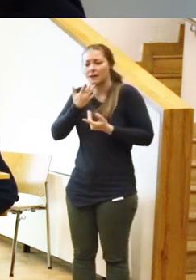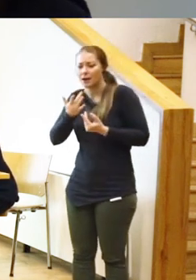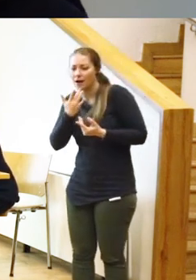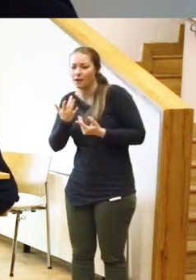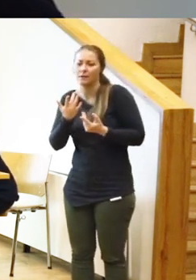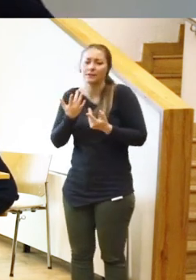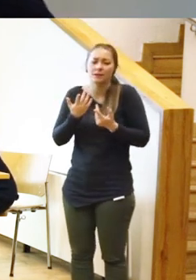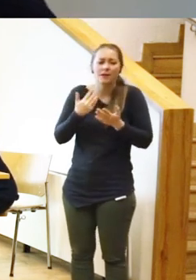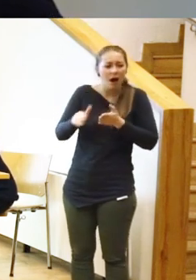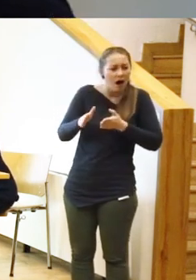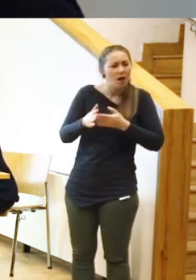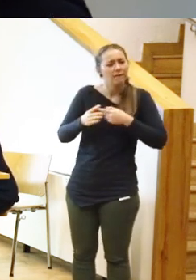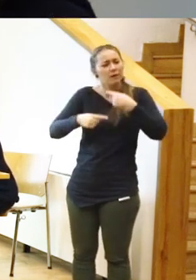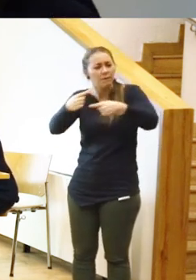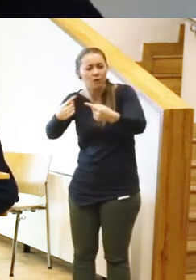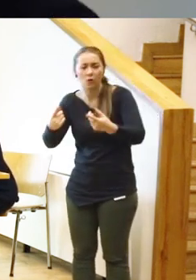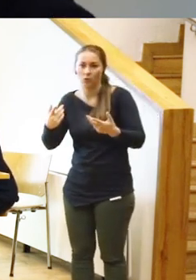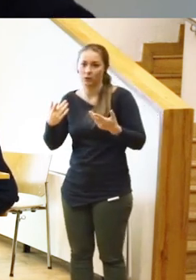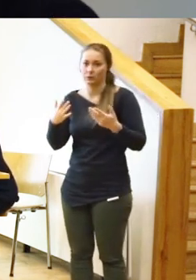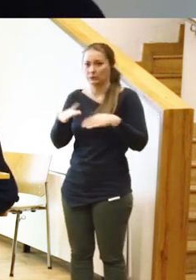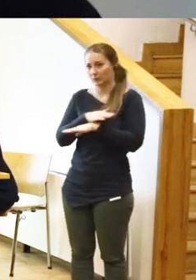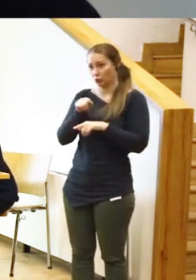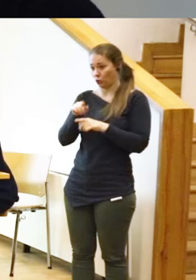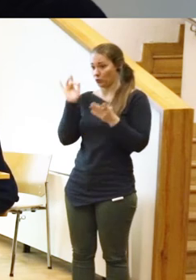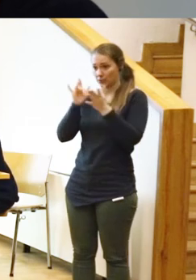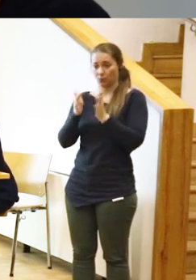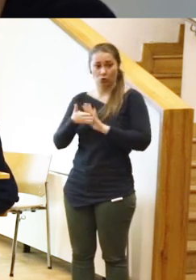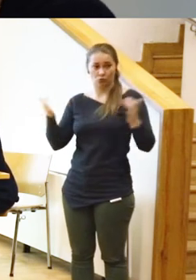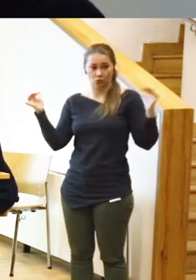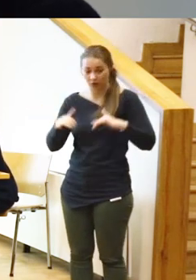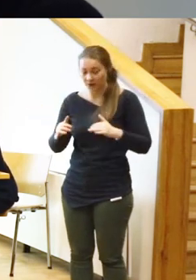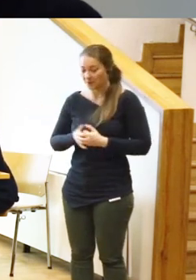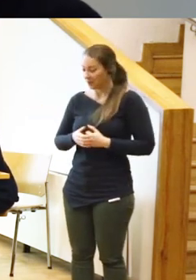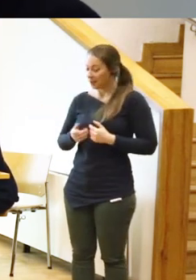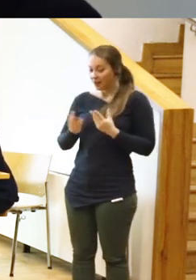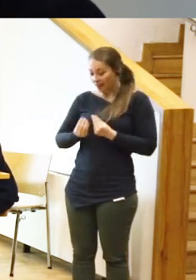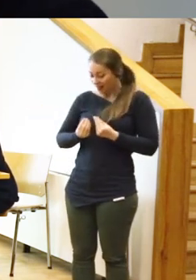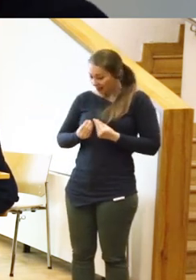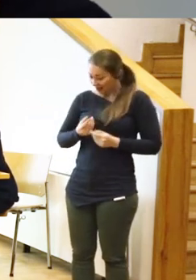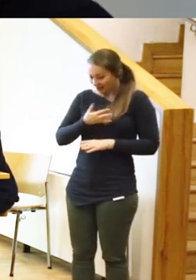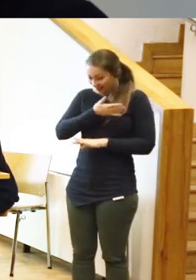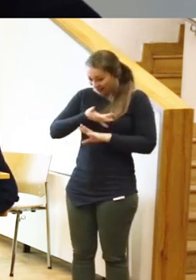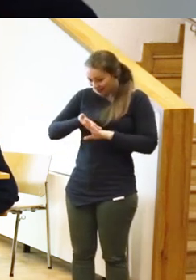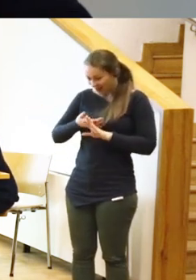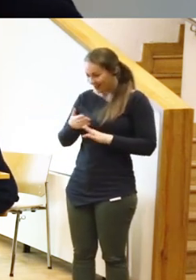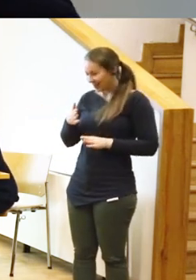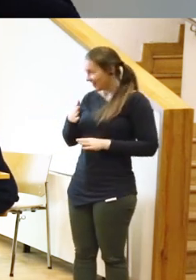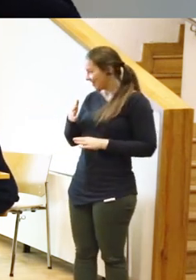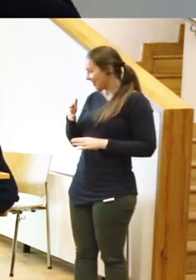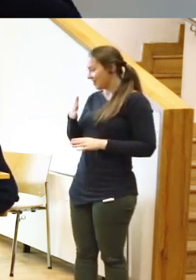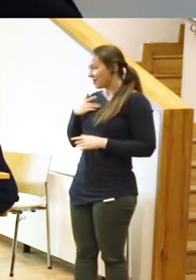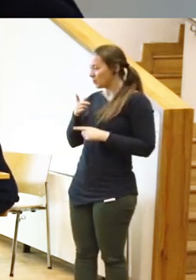vlastně, což je asi to, proč jsme všichni tady. Abych to uzavřela nějakou otázkou na